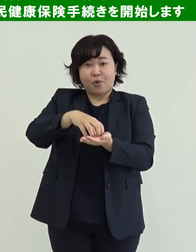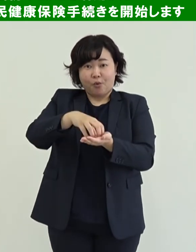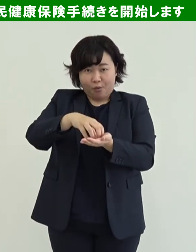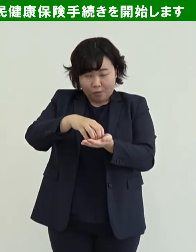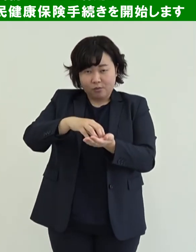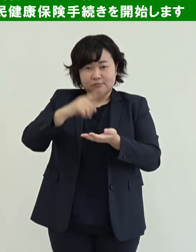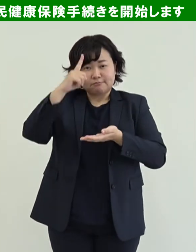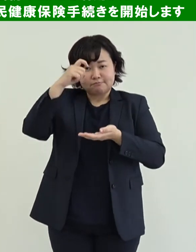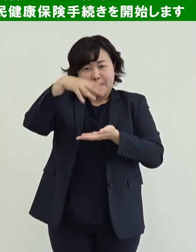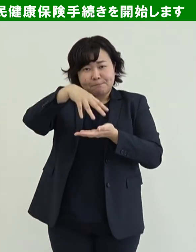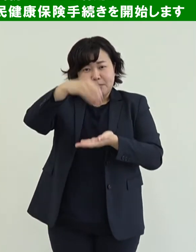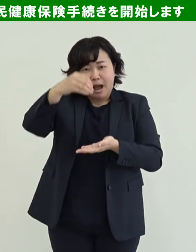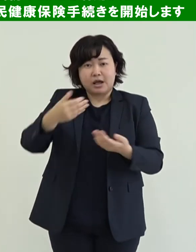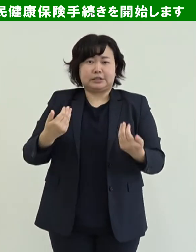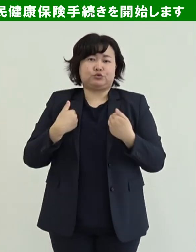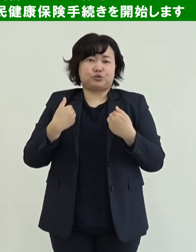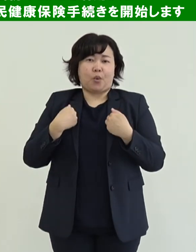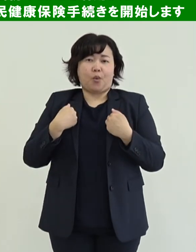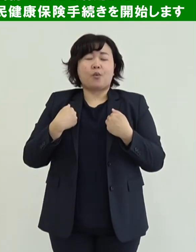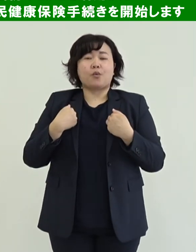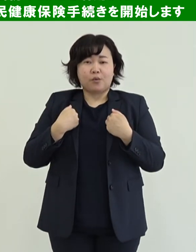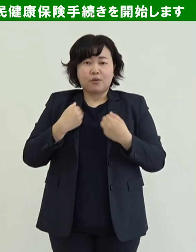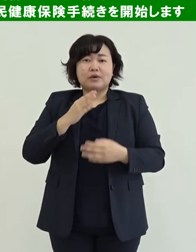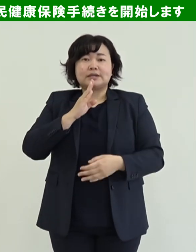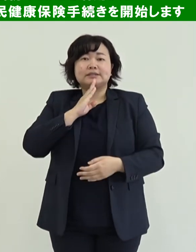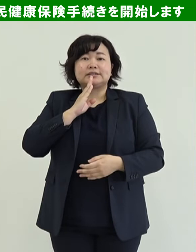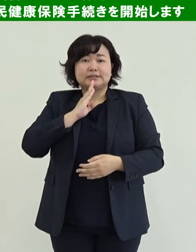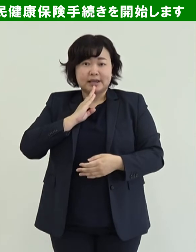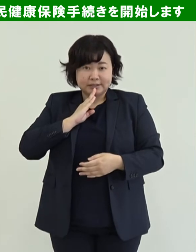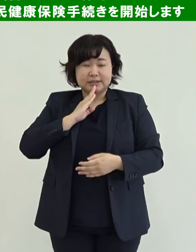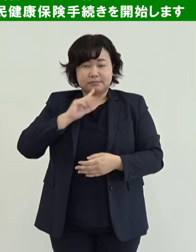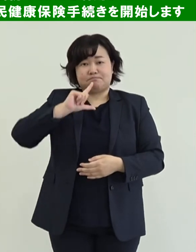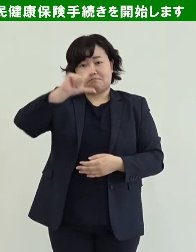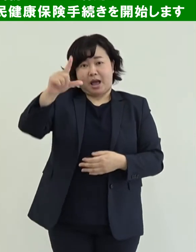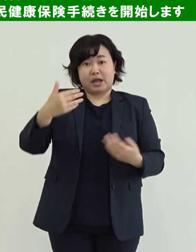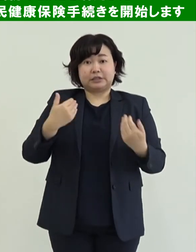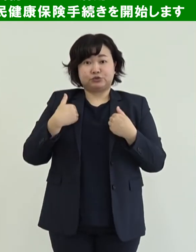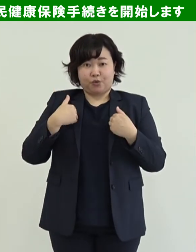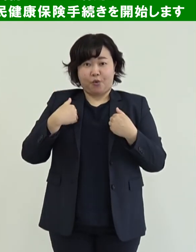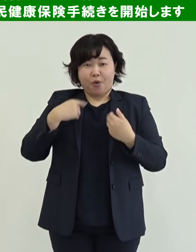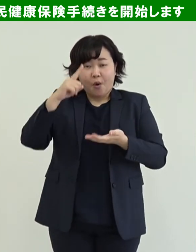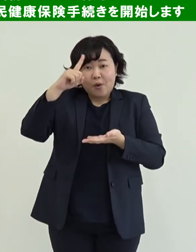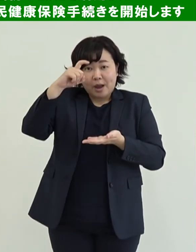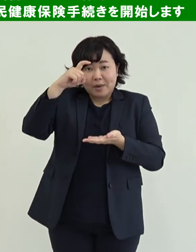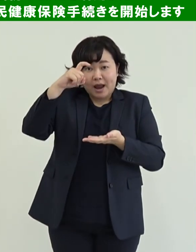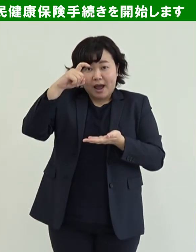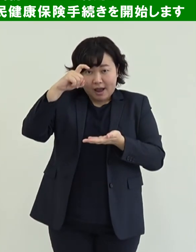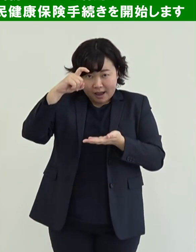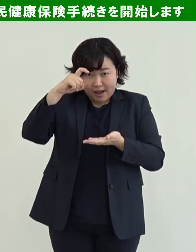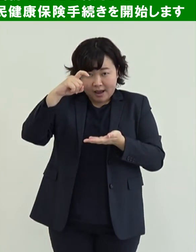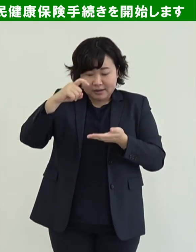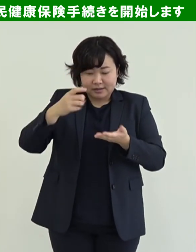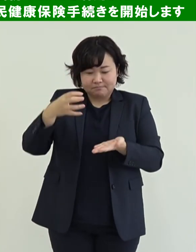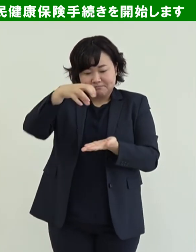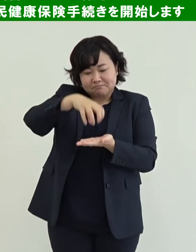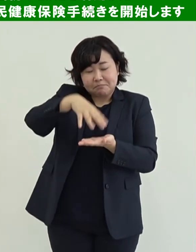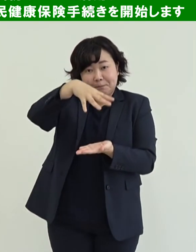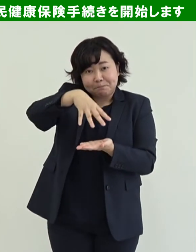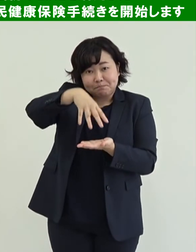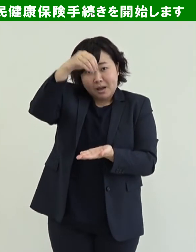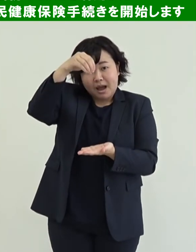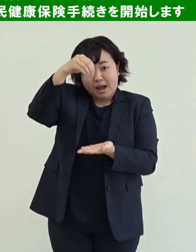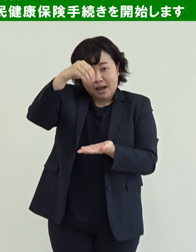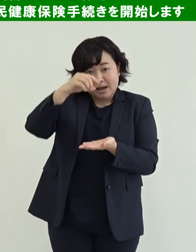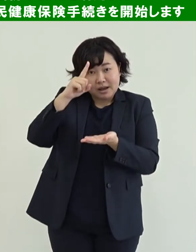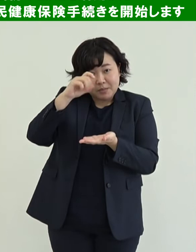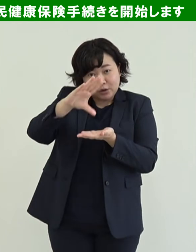行って頂き実際にを送っていただきますカメラを実際にそこ茶の葉で起動していただきこのように運転